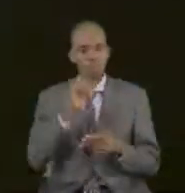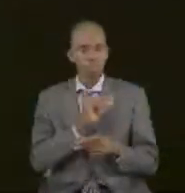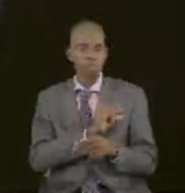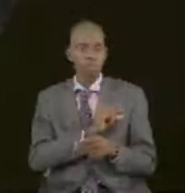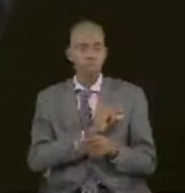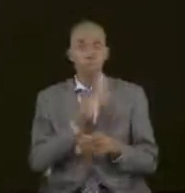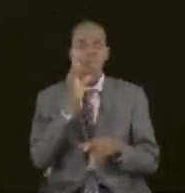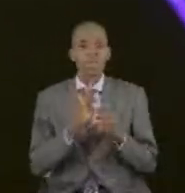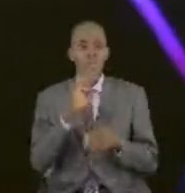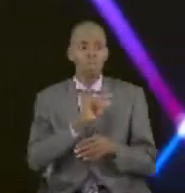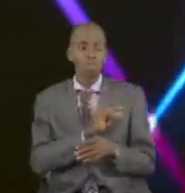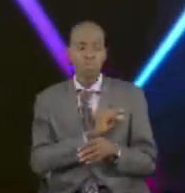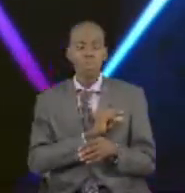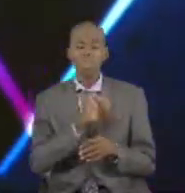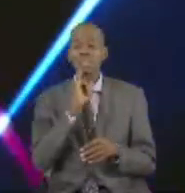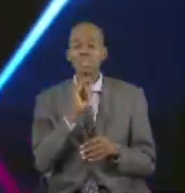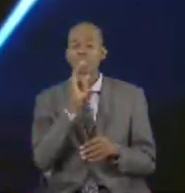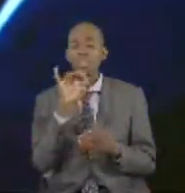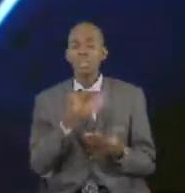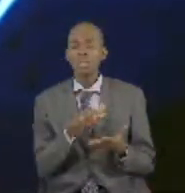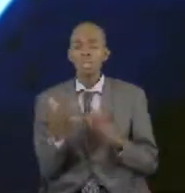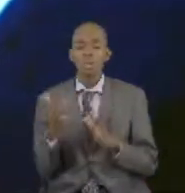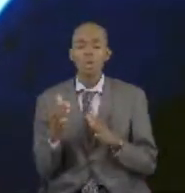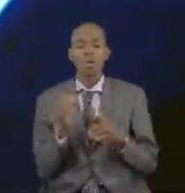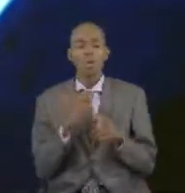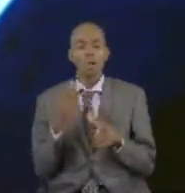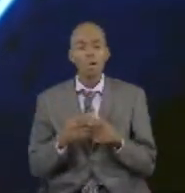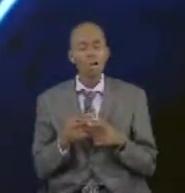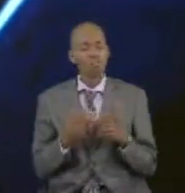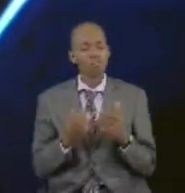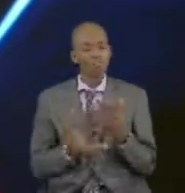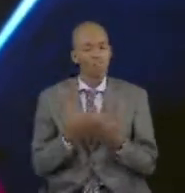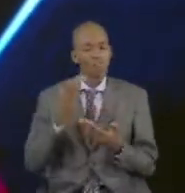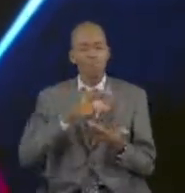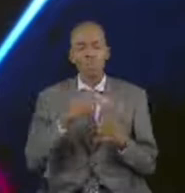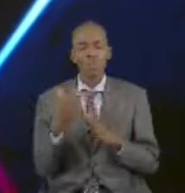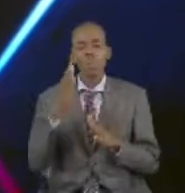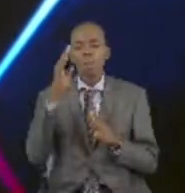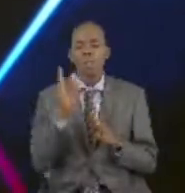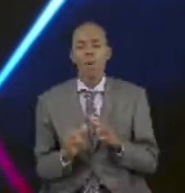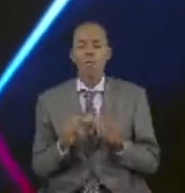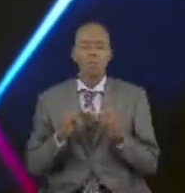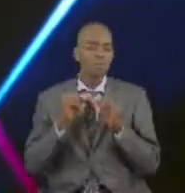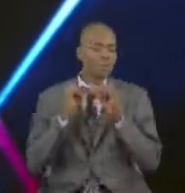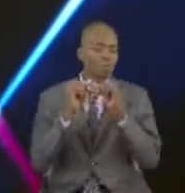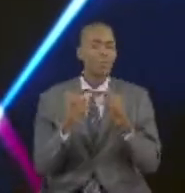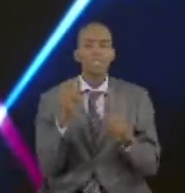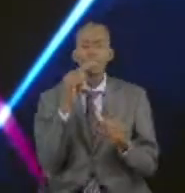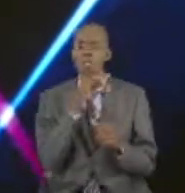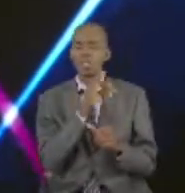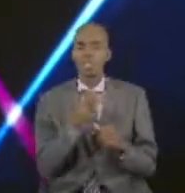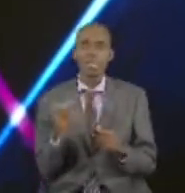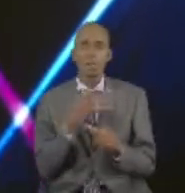si cette conscience n'est pas mort tant que sept concerts n'est pas mourant top landu morte par le mensonge